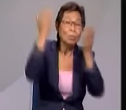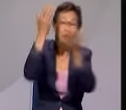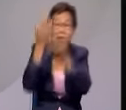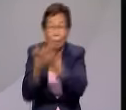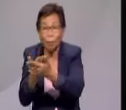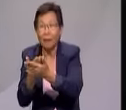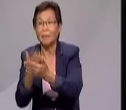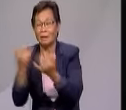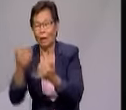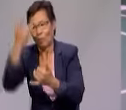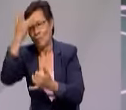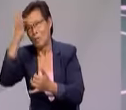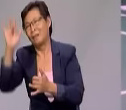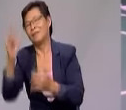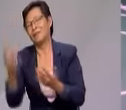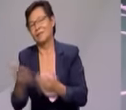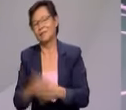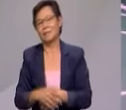ni semualah benda ya.